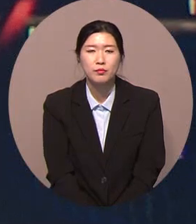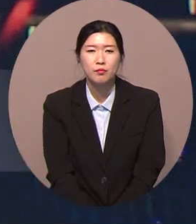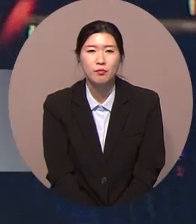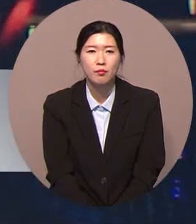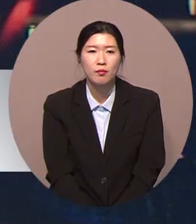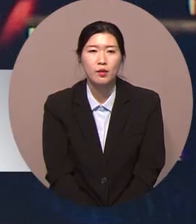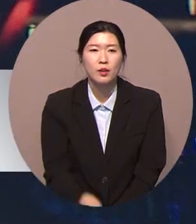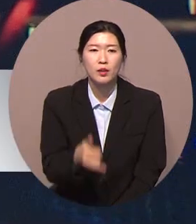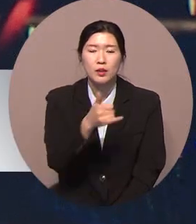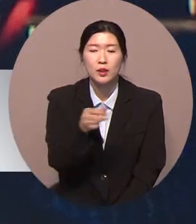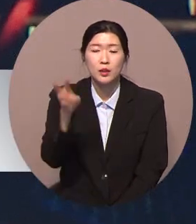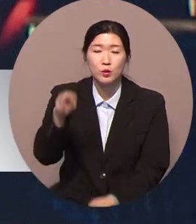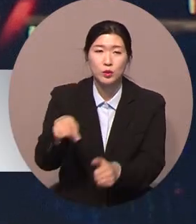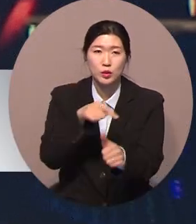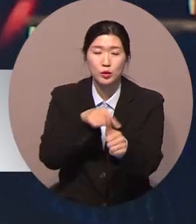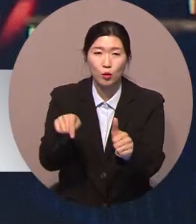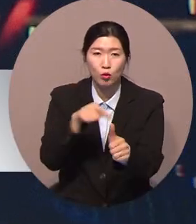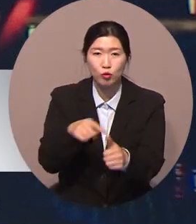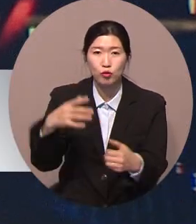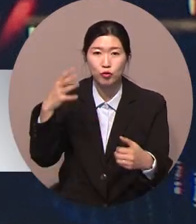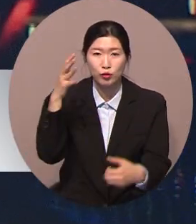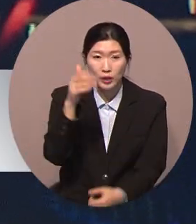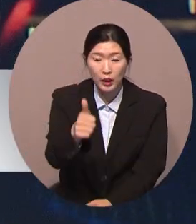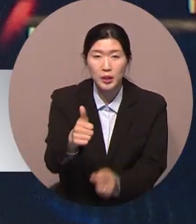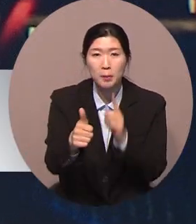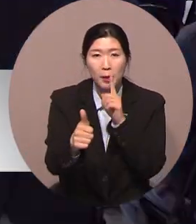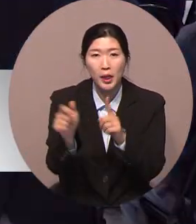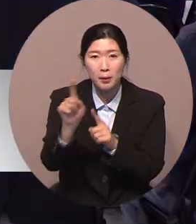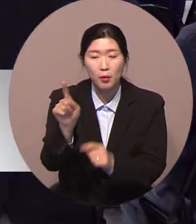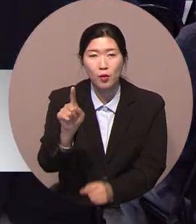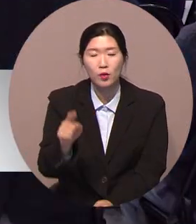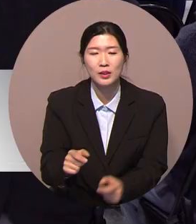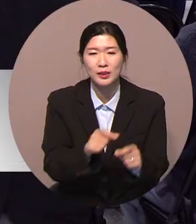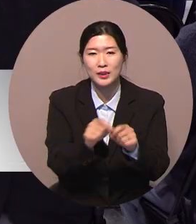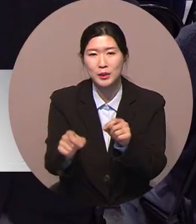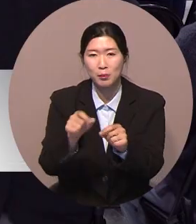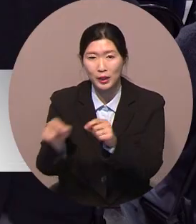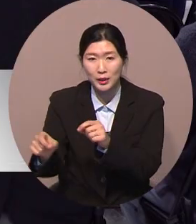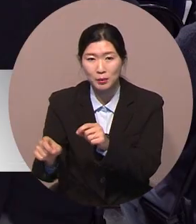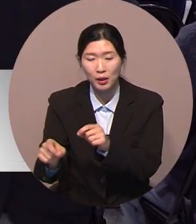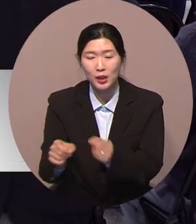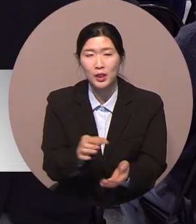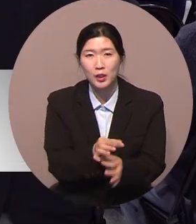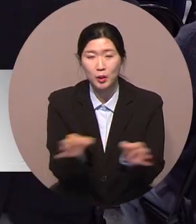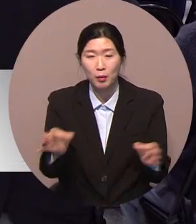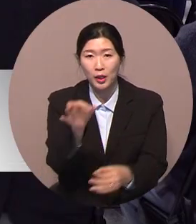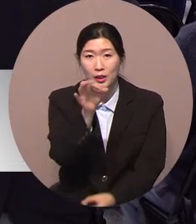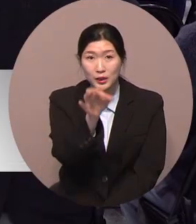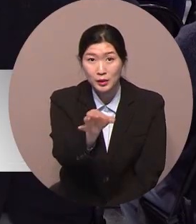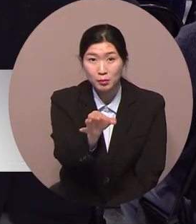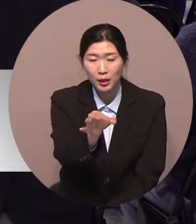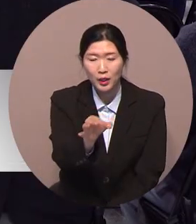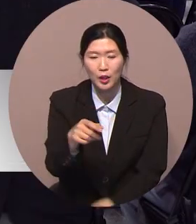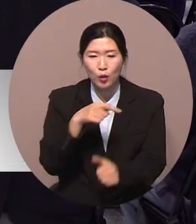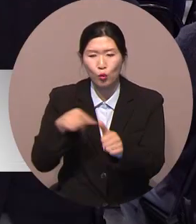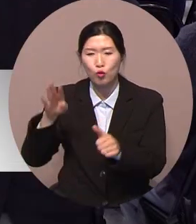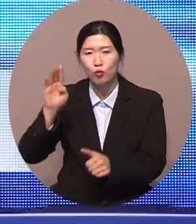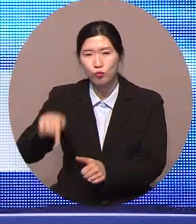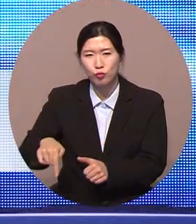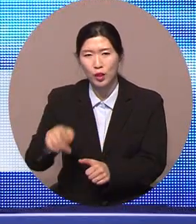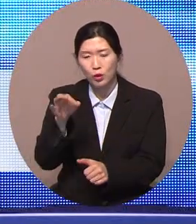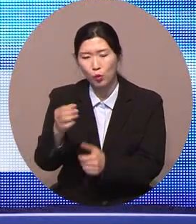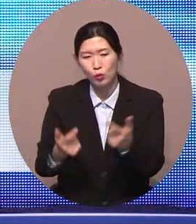최교진 세종시 교육감이 지방 교육 재정 교부금 가운데 교육부가 특별 목적에 사용할 수 있는 비율을 올리는